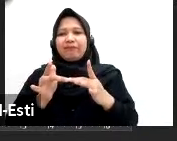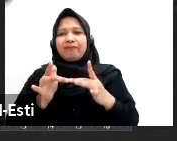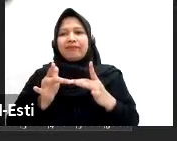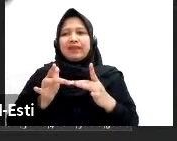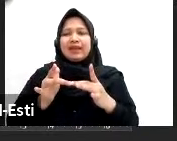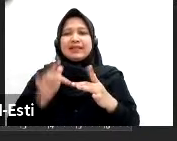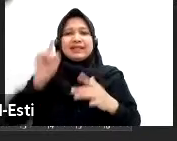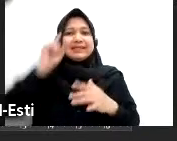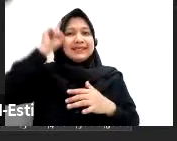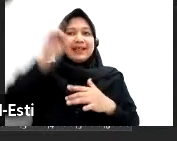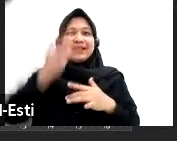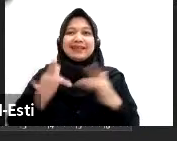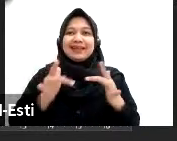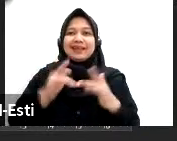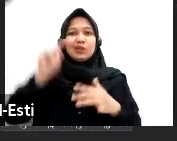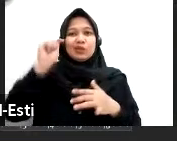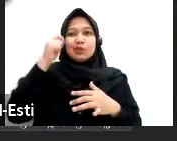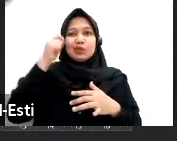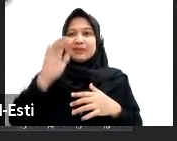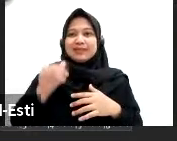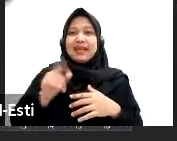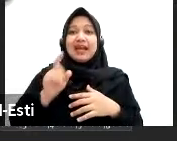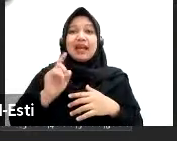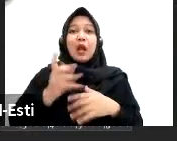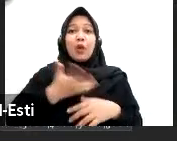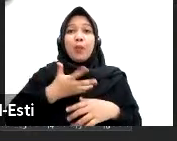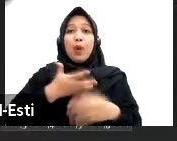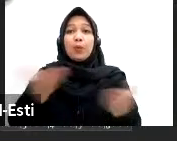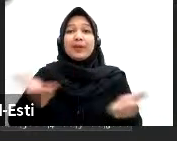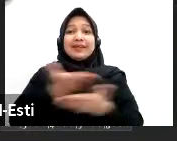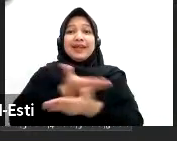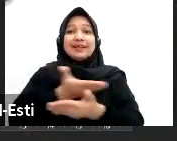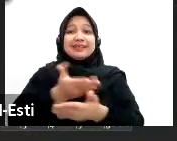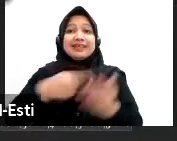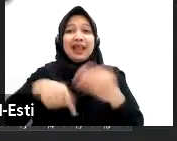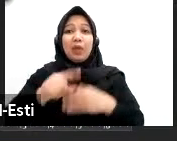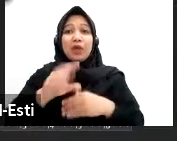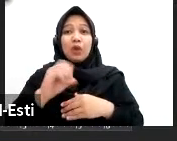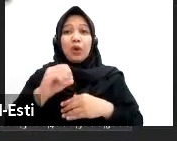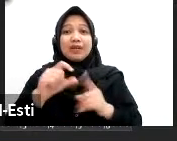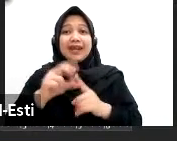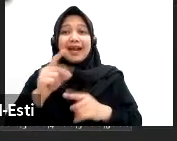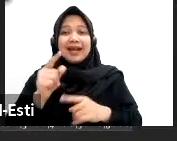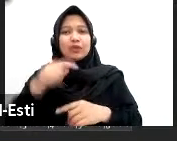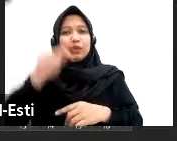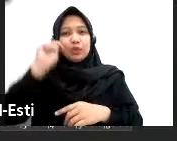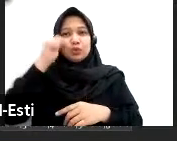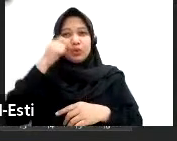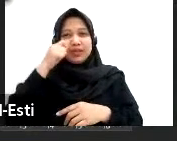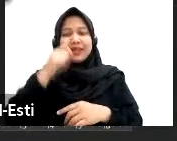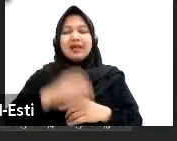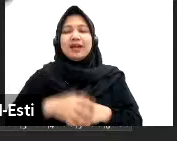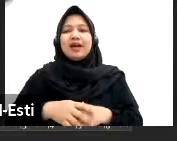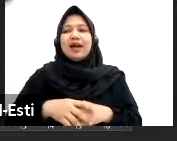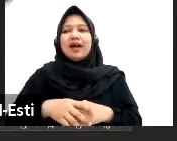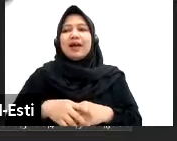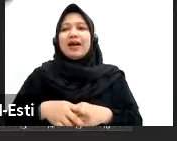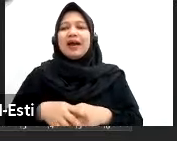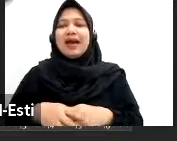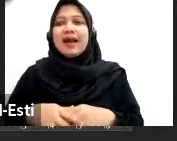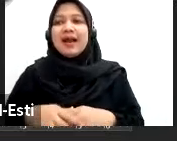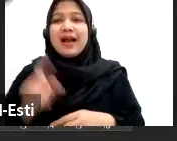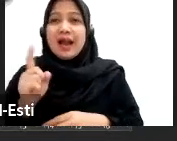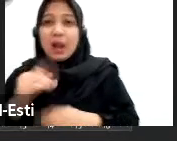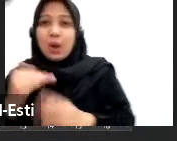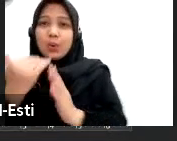melakukan misalnya kalau melakukan mediasi melalui atau belum Kalau regulasi